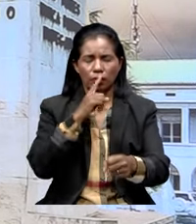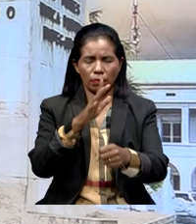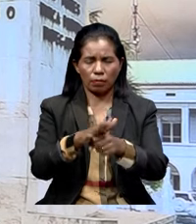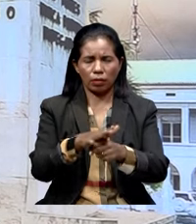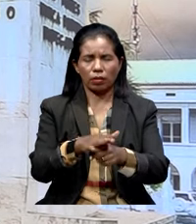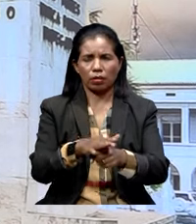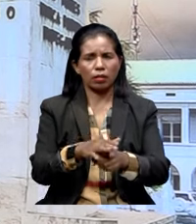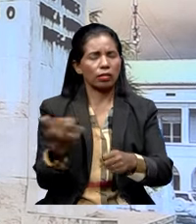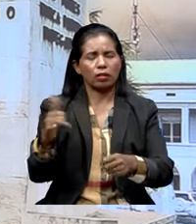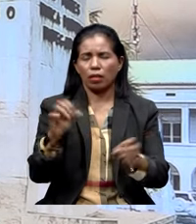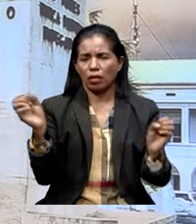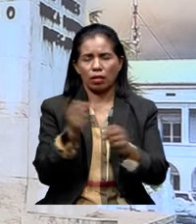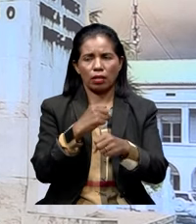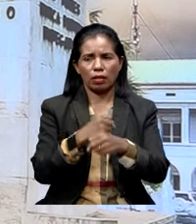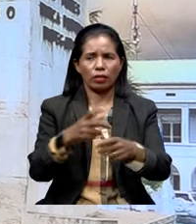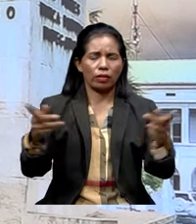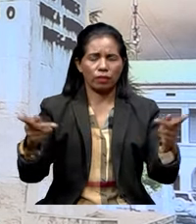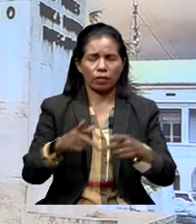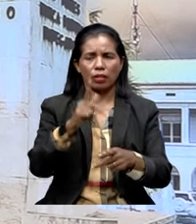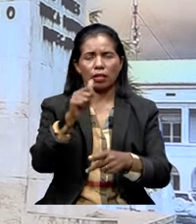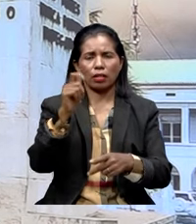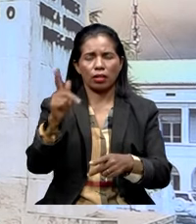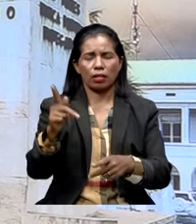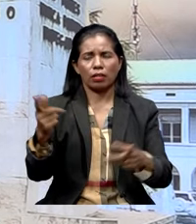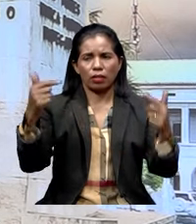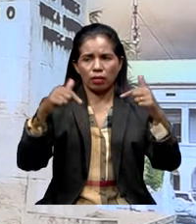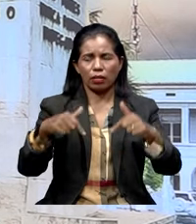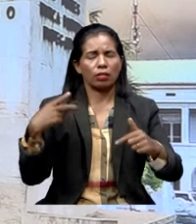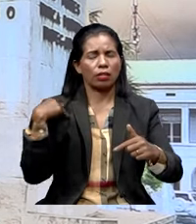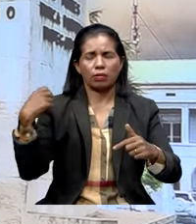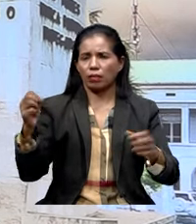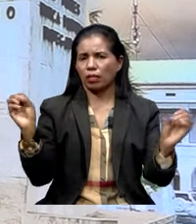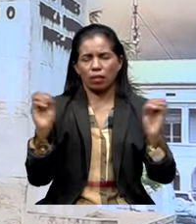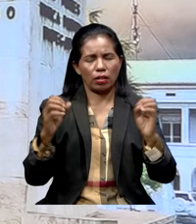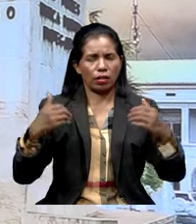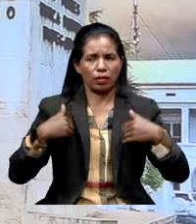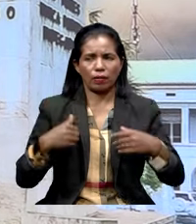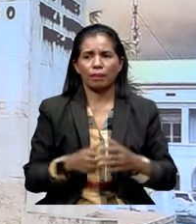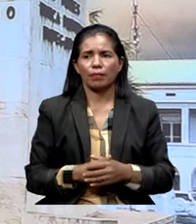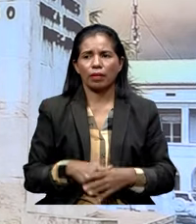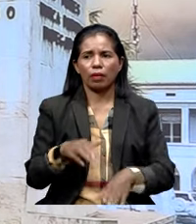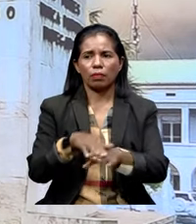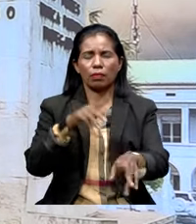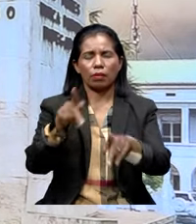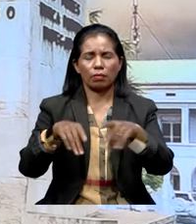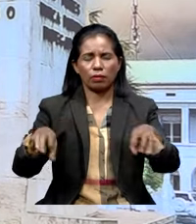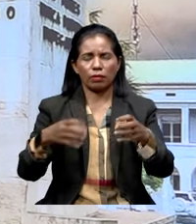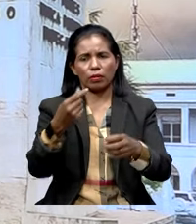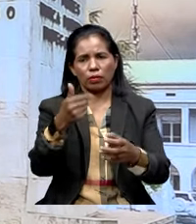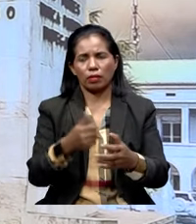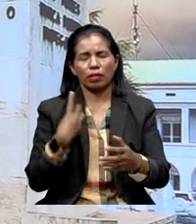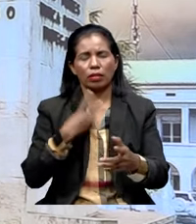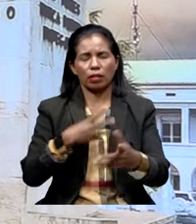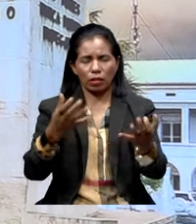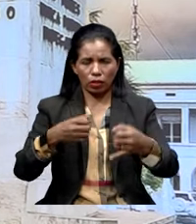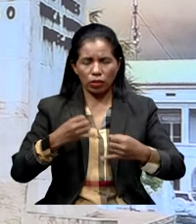sila halon. Agora ia faham dengan kerja maitan sirik bit lagi. Ya emak rekod tema masih itu ada. Entah kita kerja